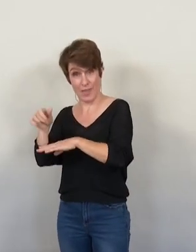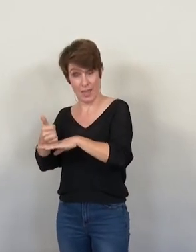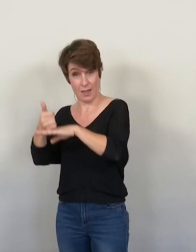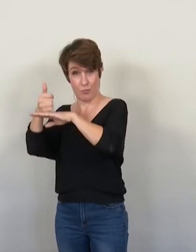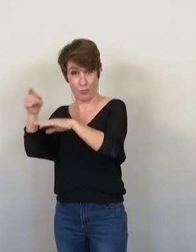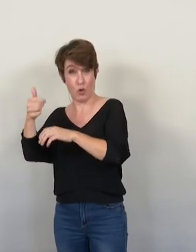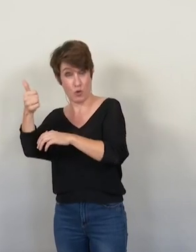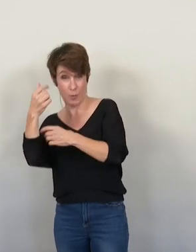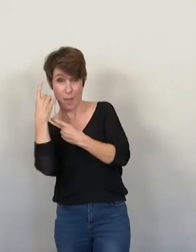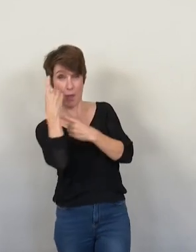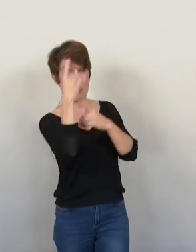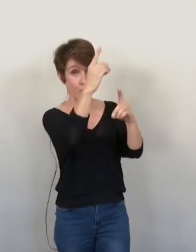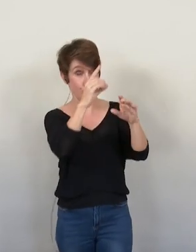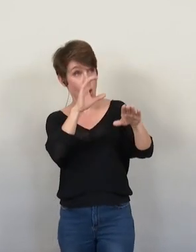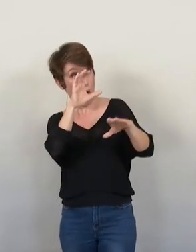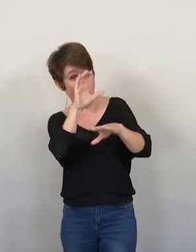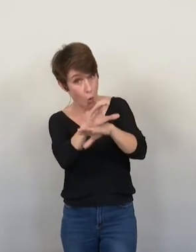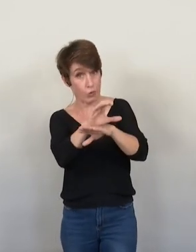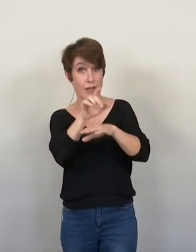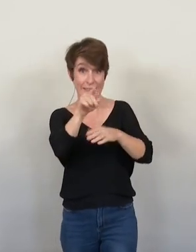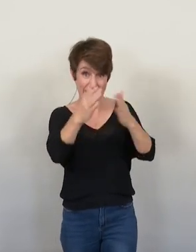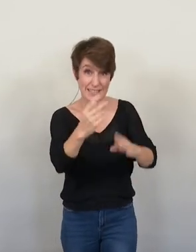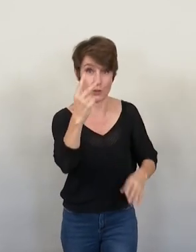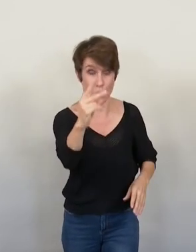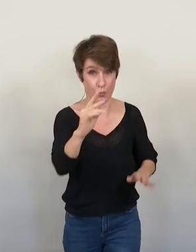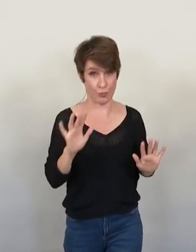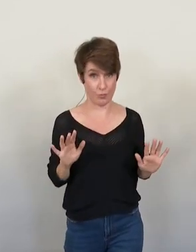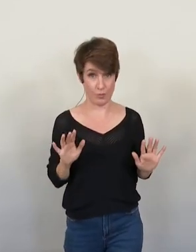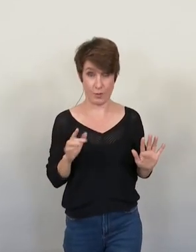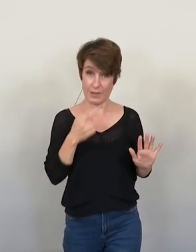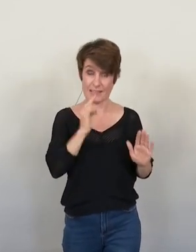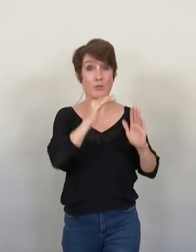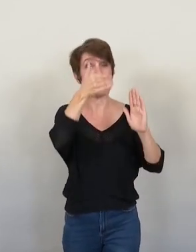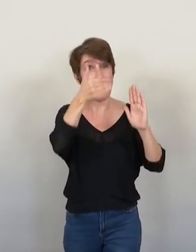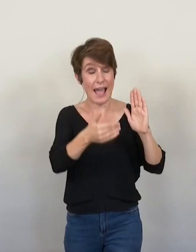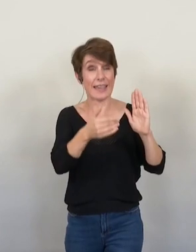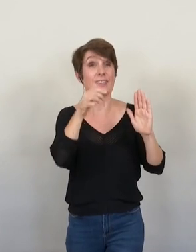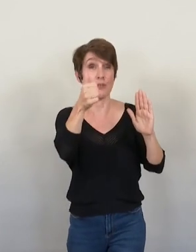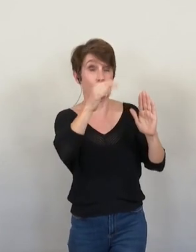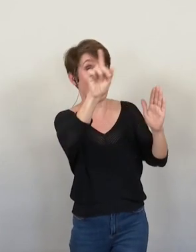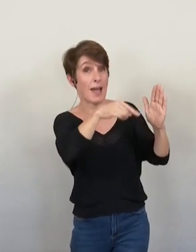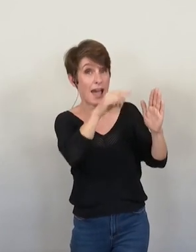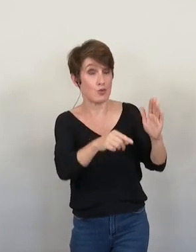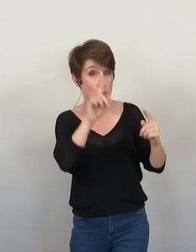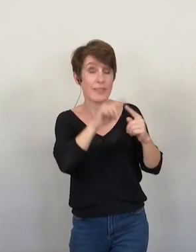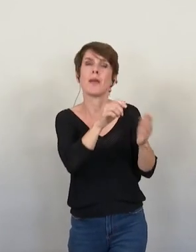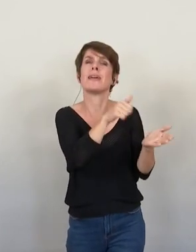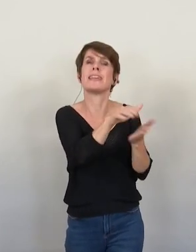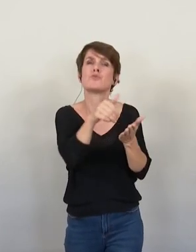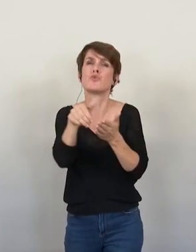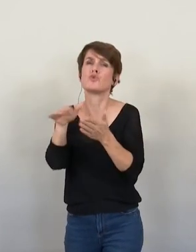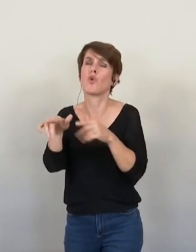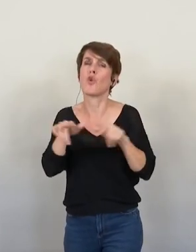contre j'allais dire la mauvaise procédure d'annulation d'un arrêté concernant le les expulsions justement de